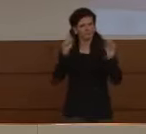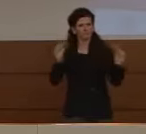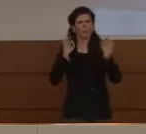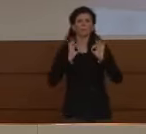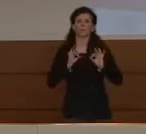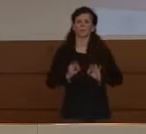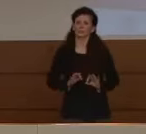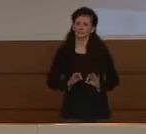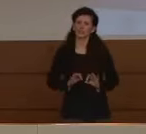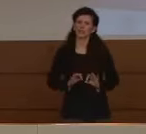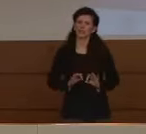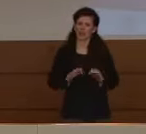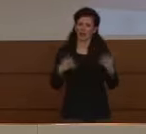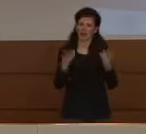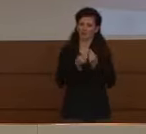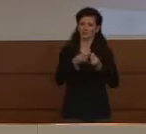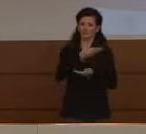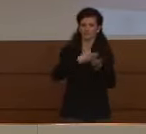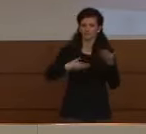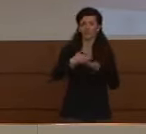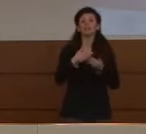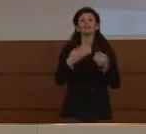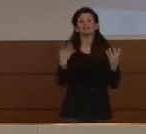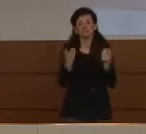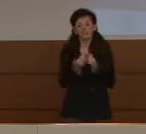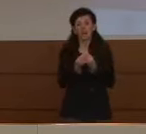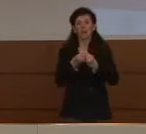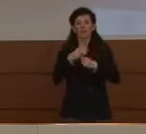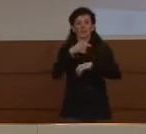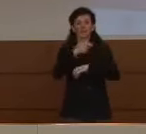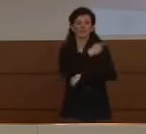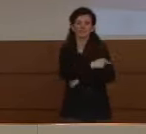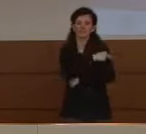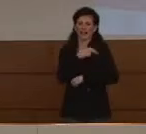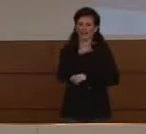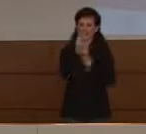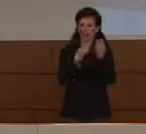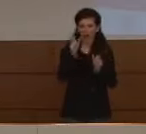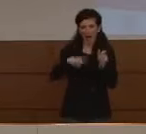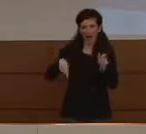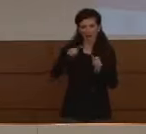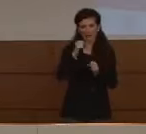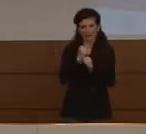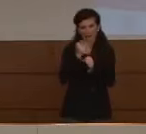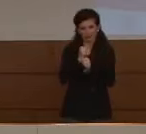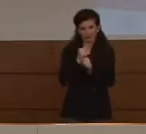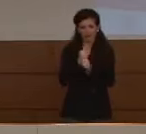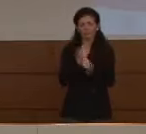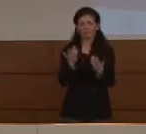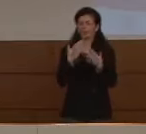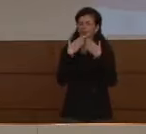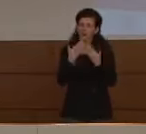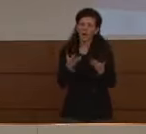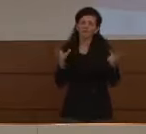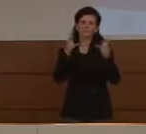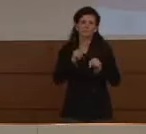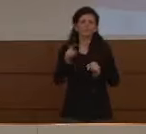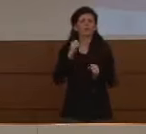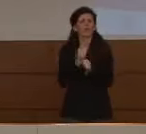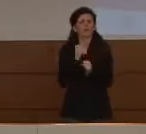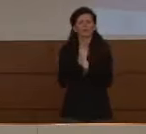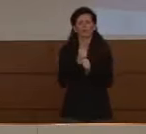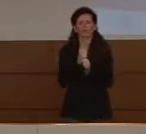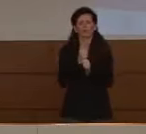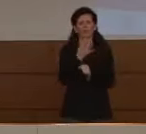polizia ai sanitari che ringraziamo ancora una volta insieme a tutti gli altri per lo straordinario lavoro che stanno